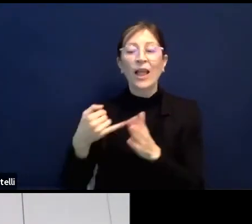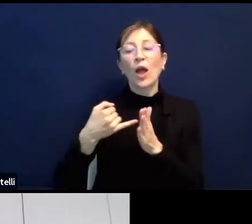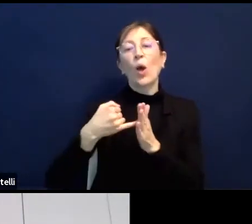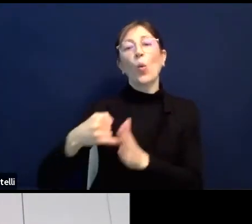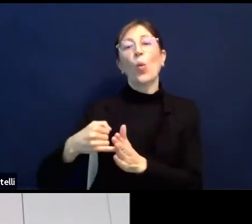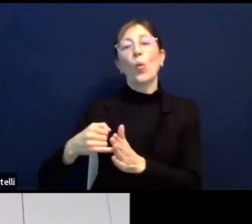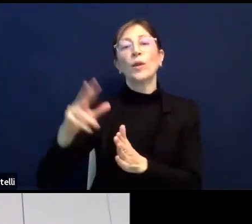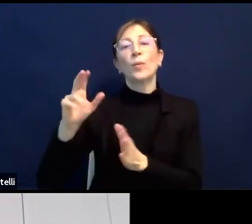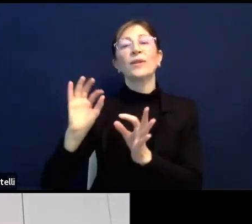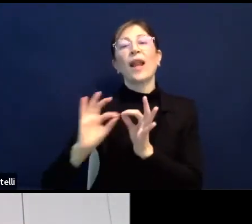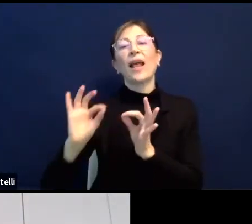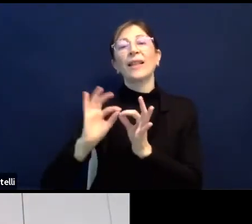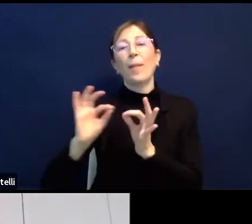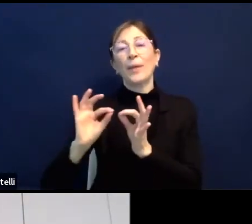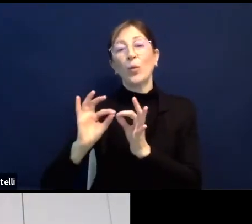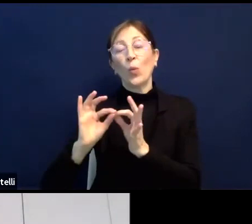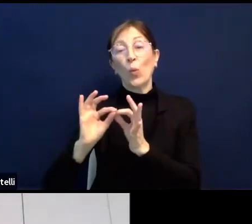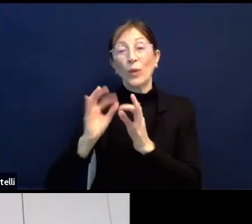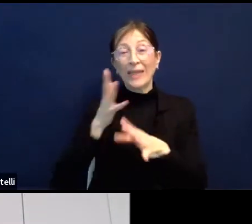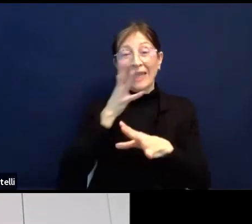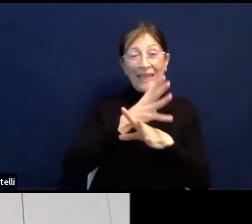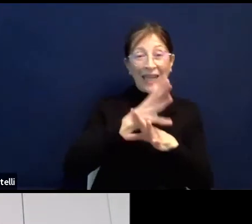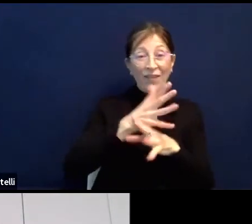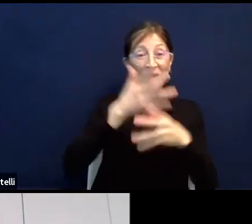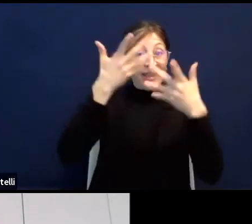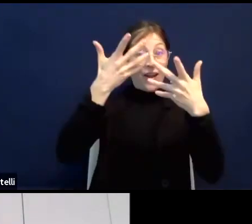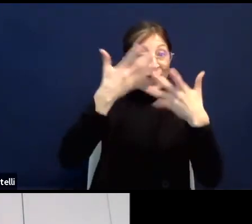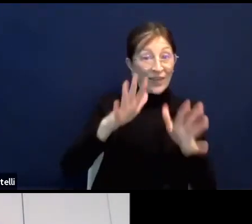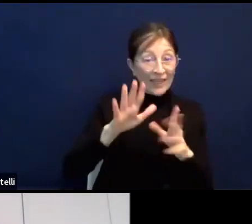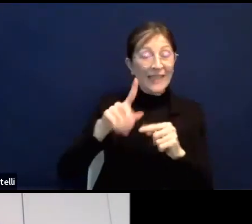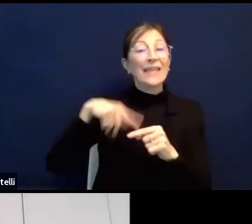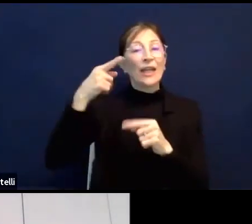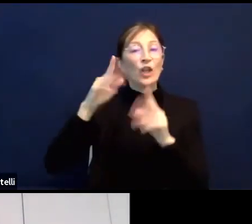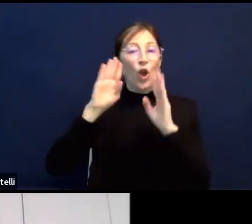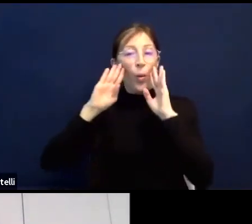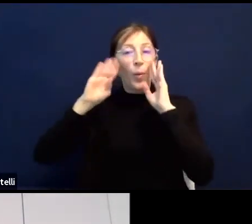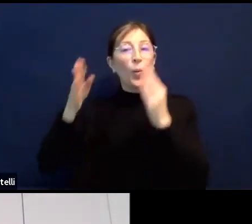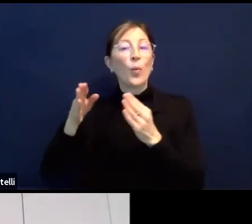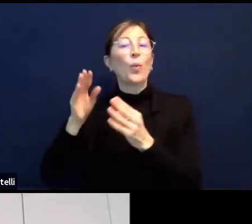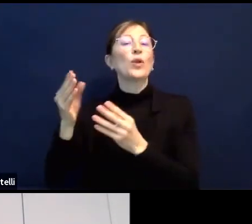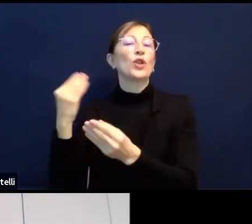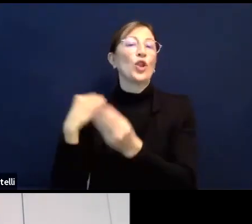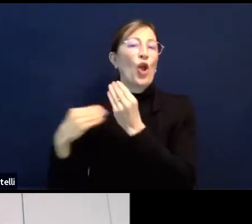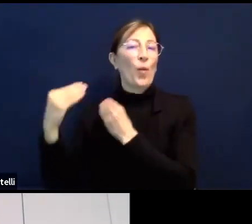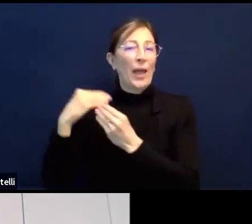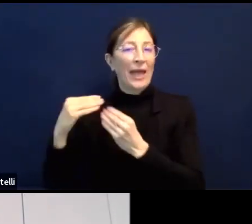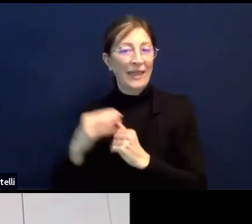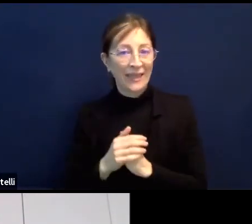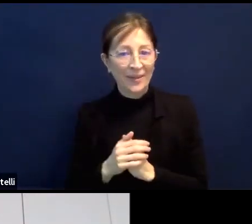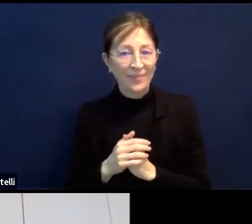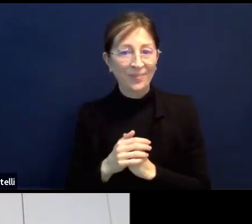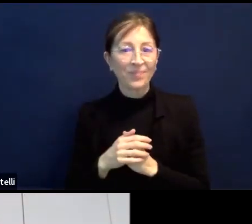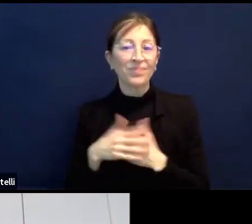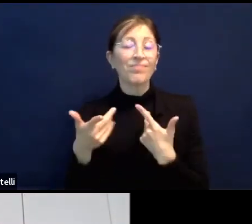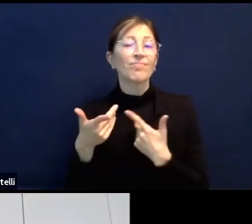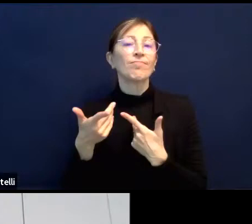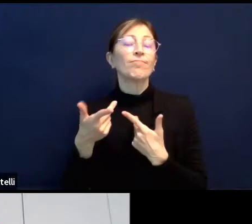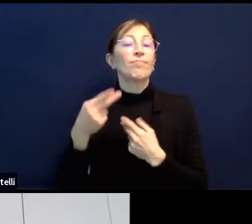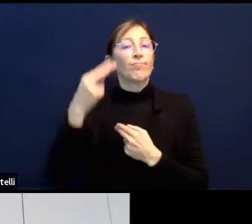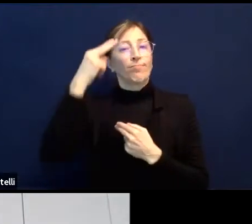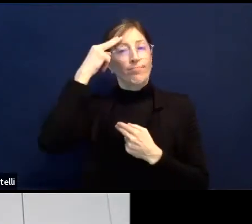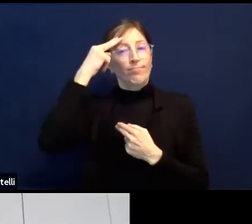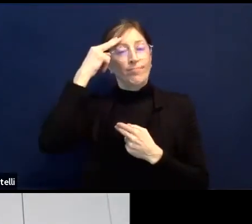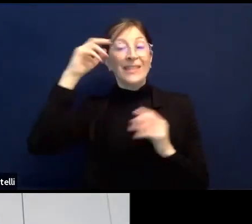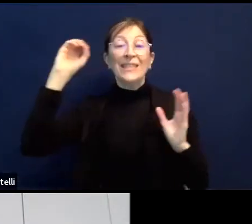tempo al termine degli interventi dei relatori. Ricordiamo che le slide che i relatori gentilmente ci mettono a